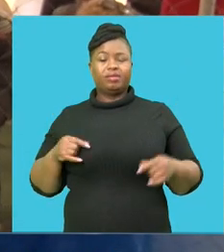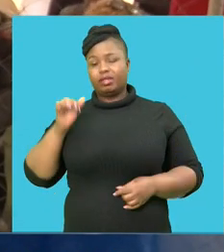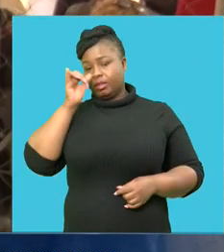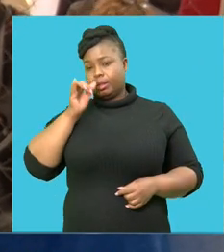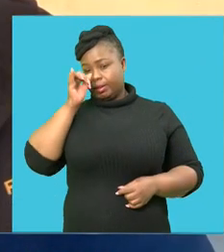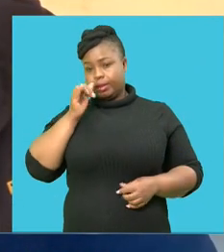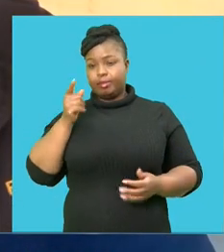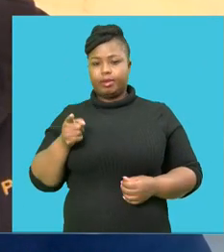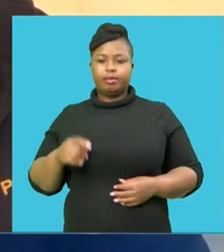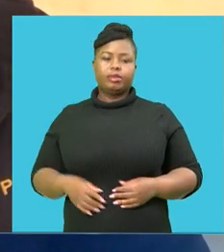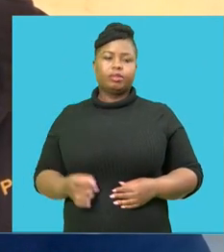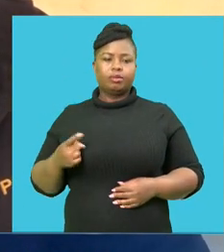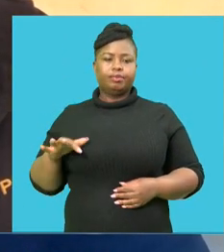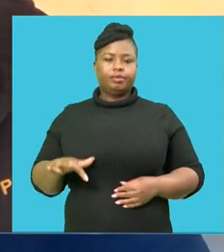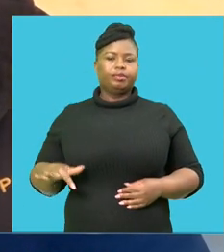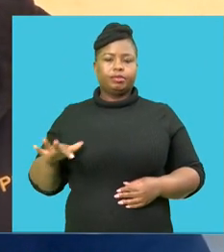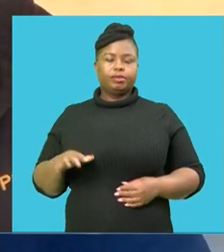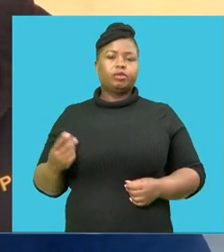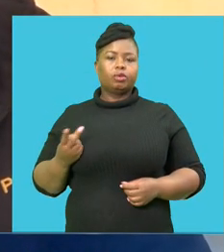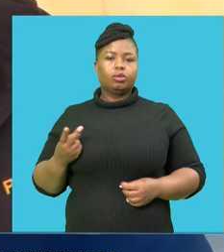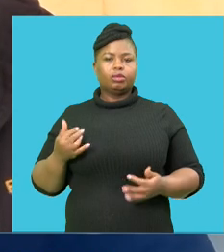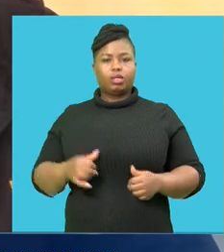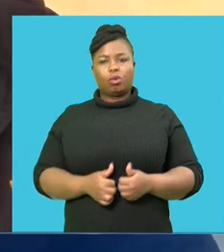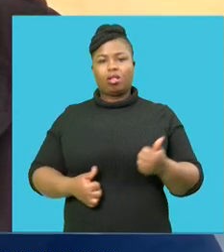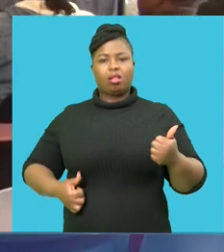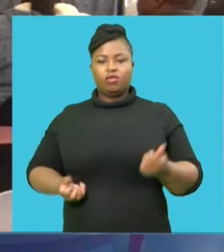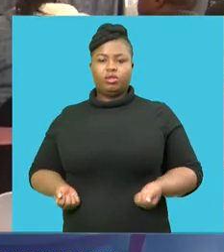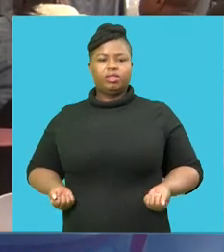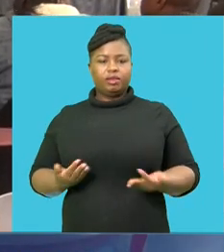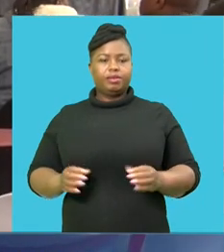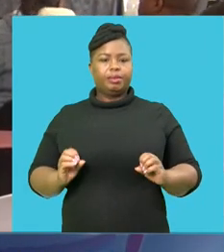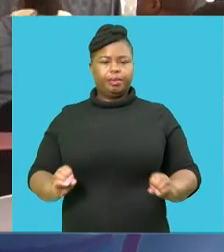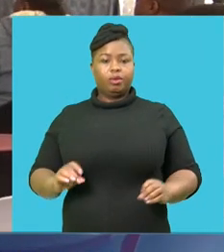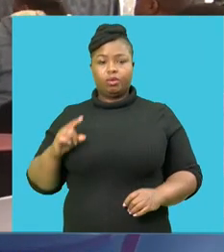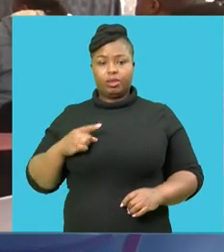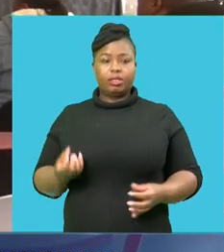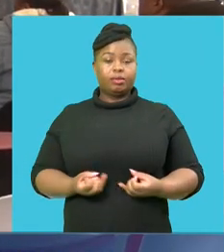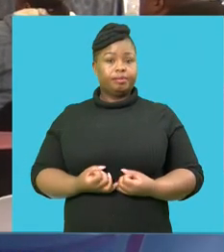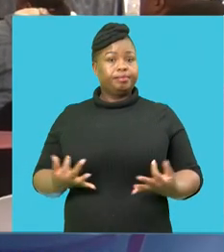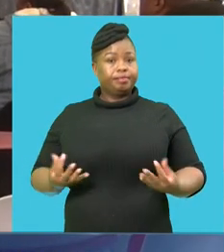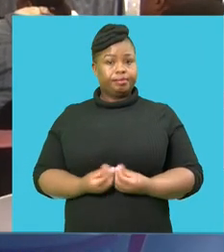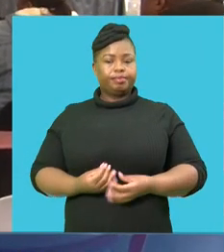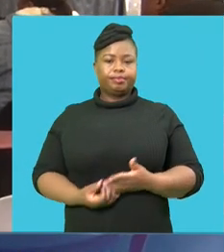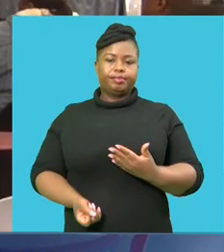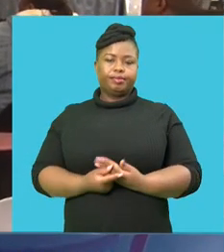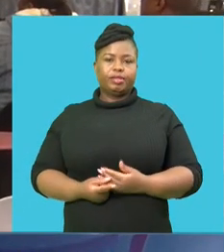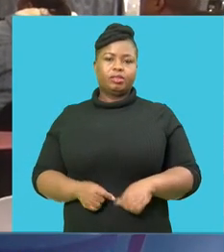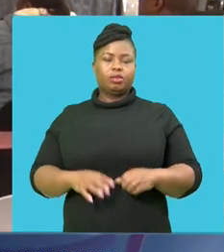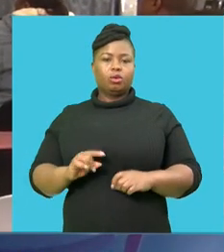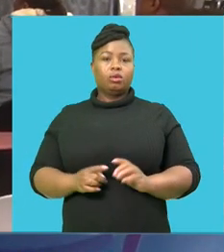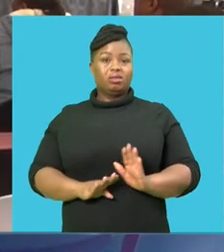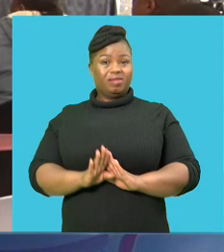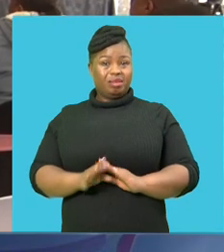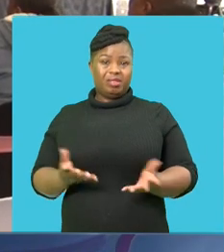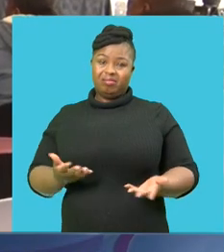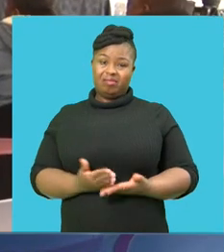nobugebengu ingezinye yezindawo ezisemuva kakhulu ngentuthuko njengoba ukuningi okuphathelene nentuthuko ikuzwa-ke